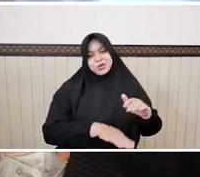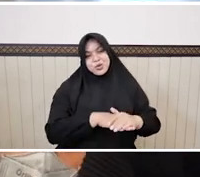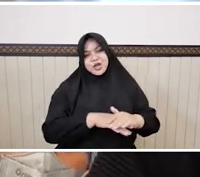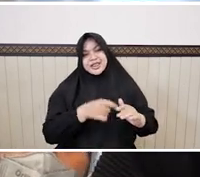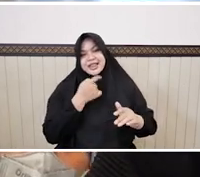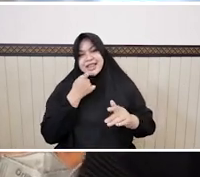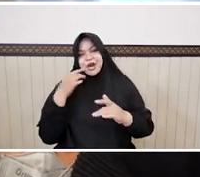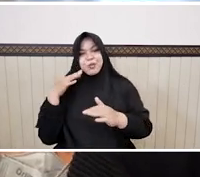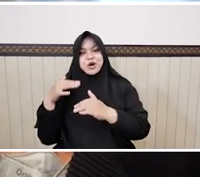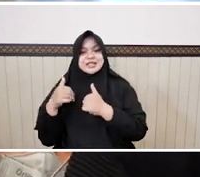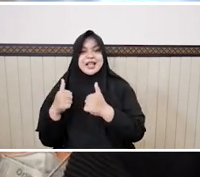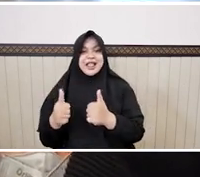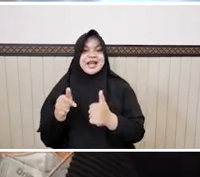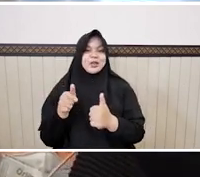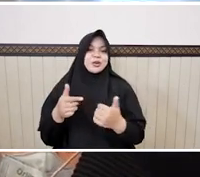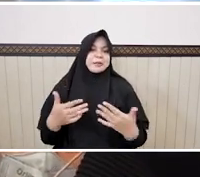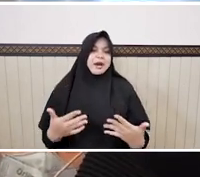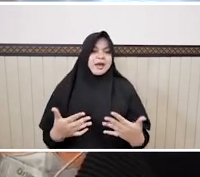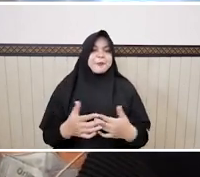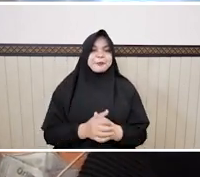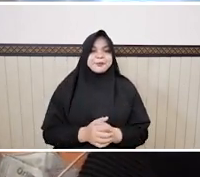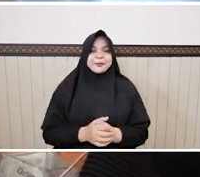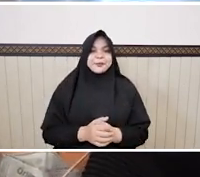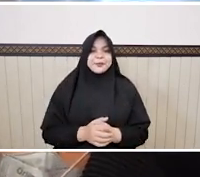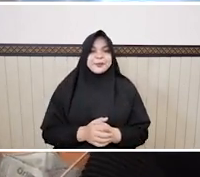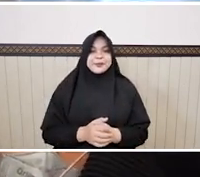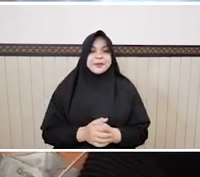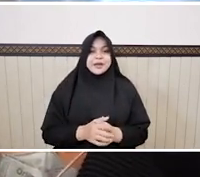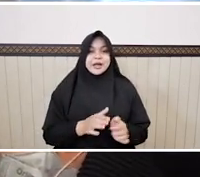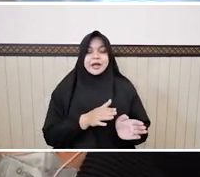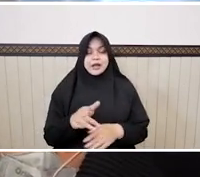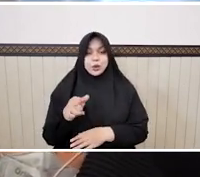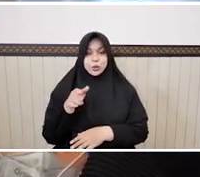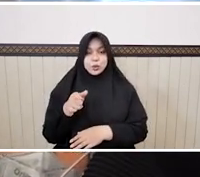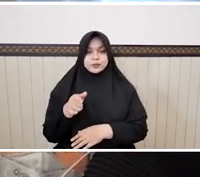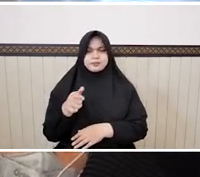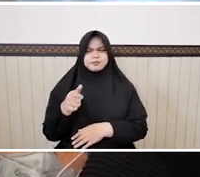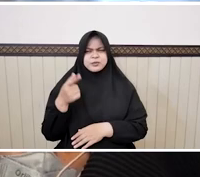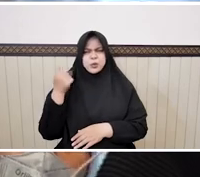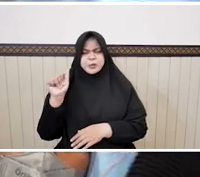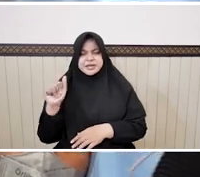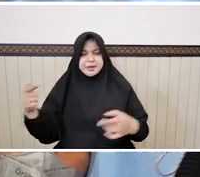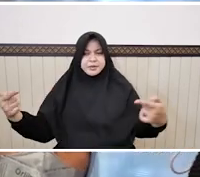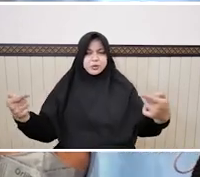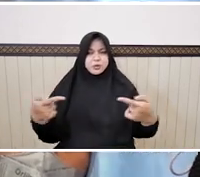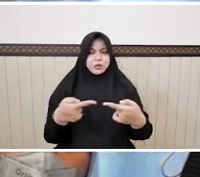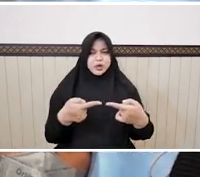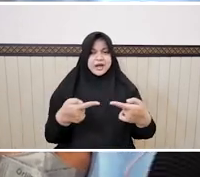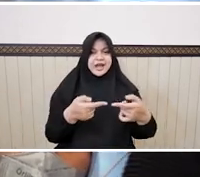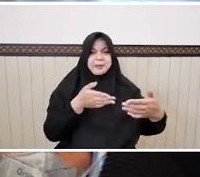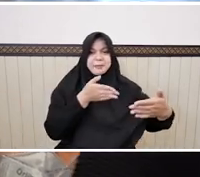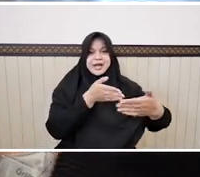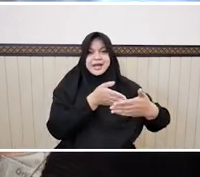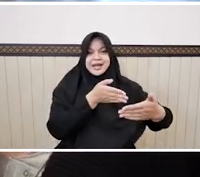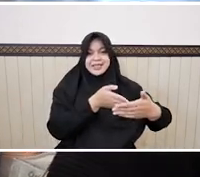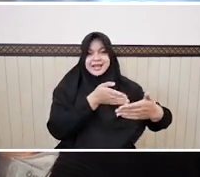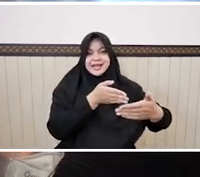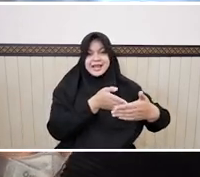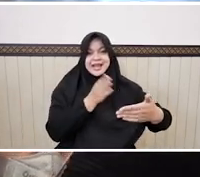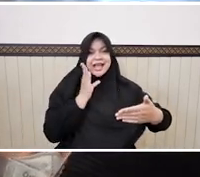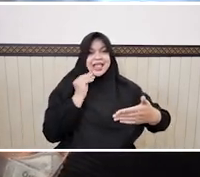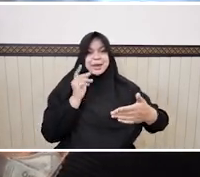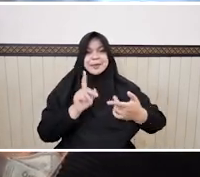soal akomodasi yang layak tadi untuk menjembatani hambatan-hambatan yang